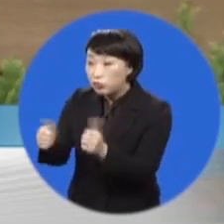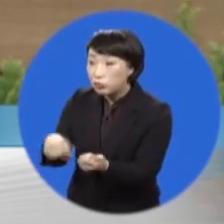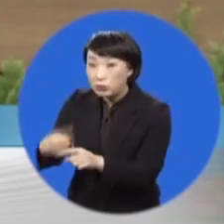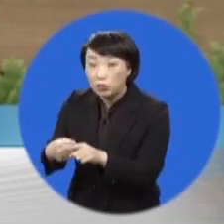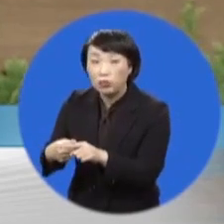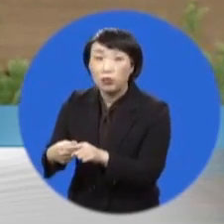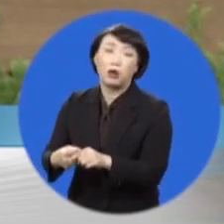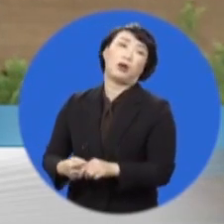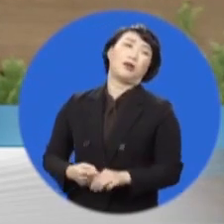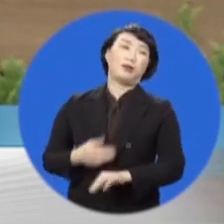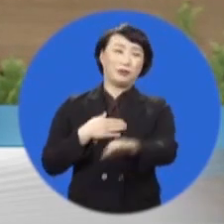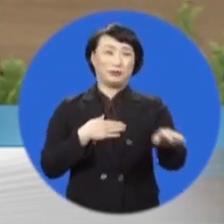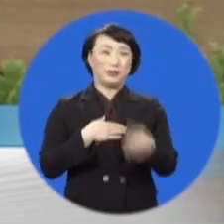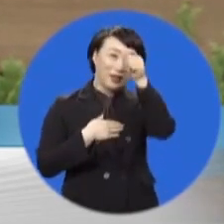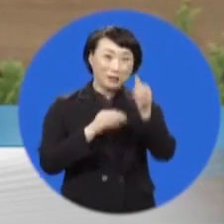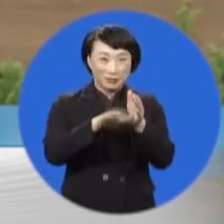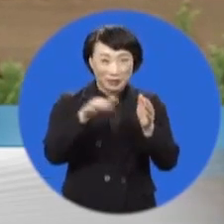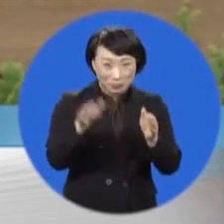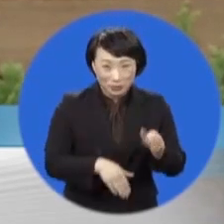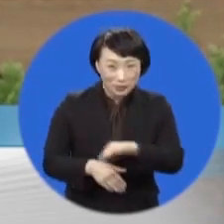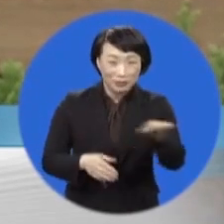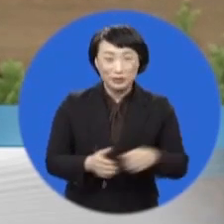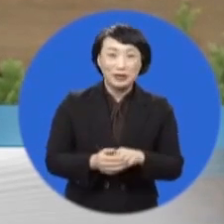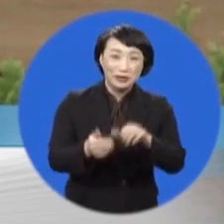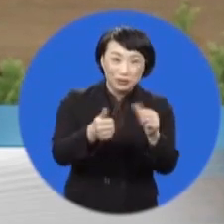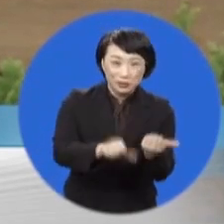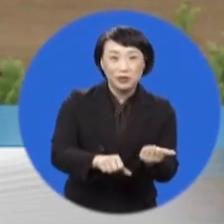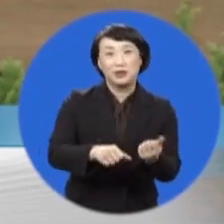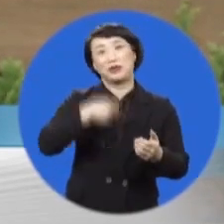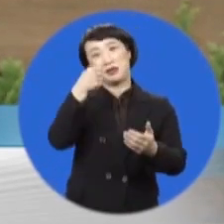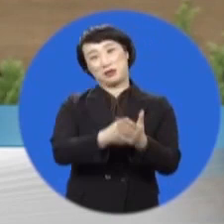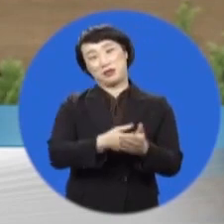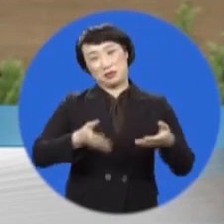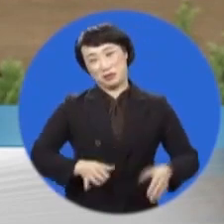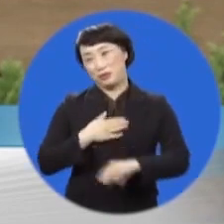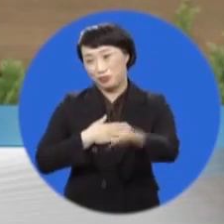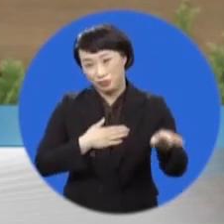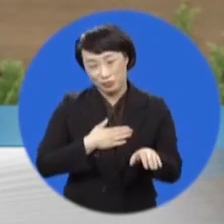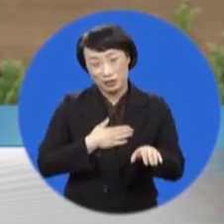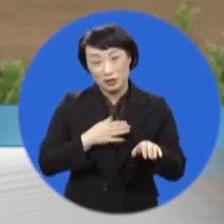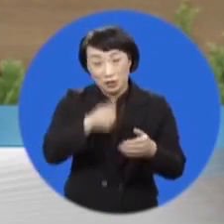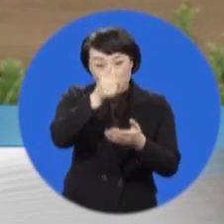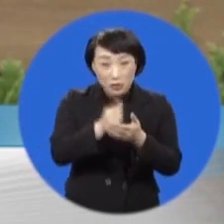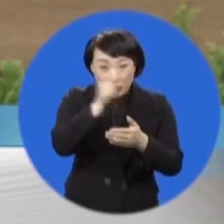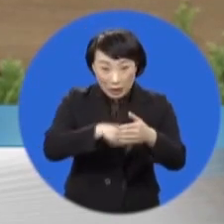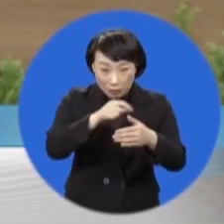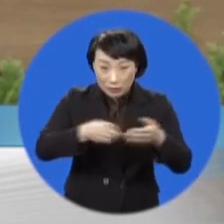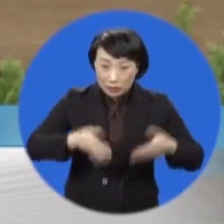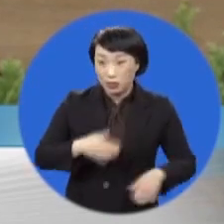우린 아담 때부터 이미 주문 다라고 못해요 아 오늘은 죄악 중에서